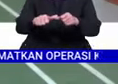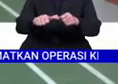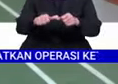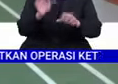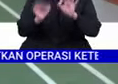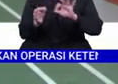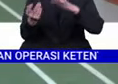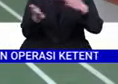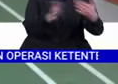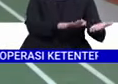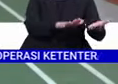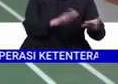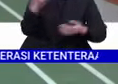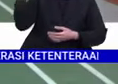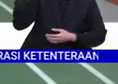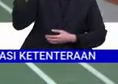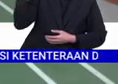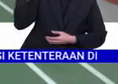lagi-lagi